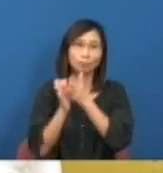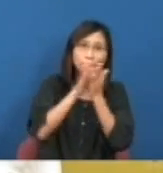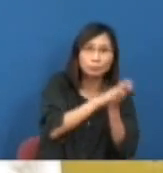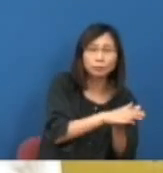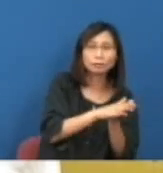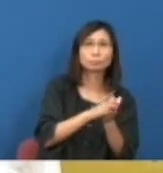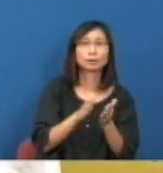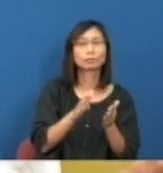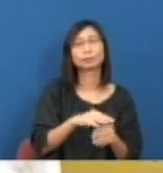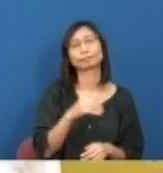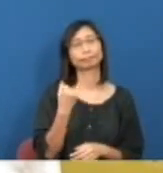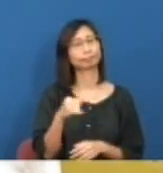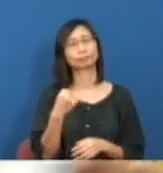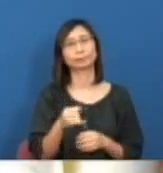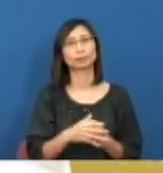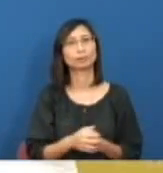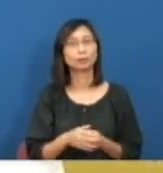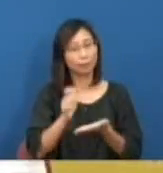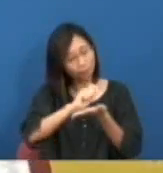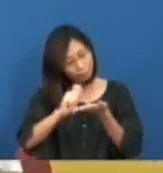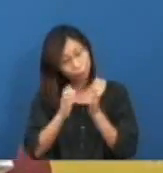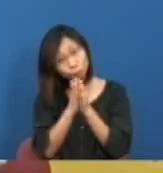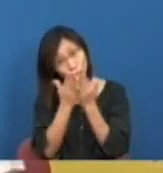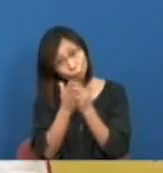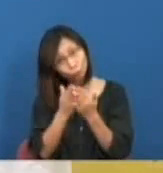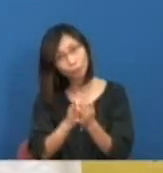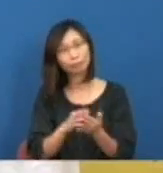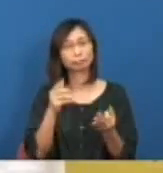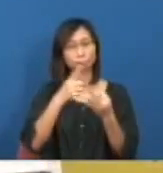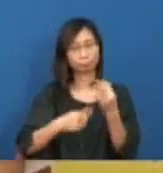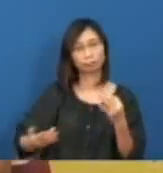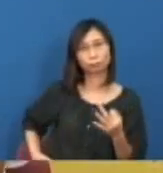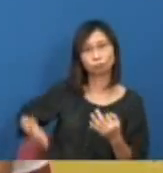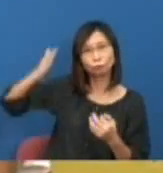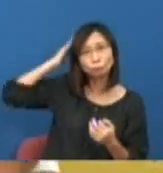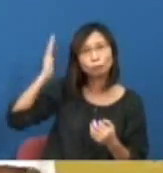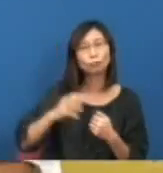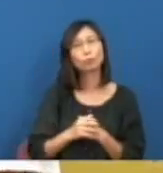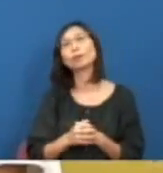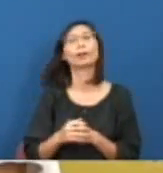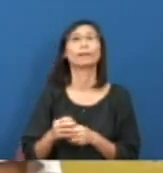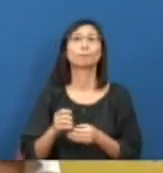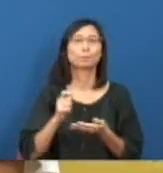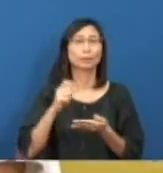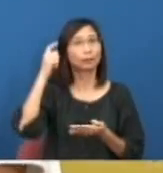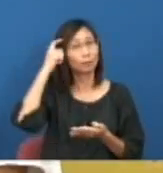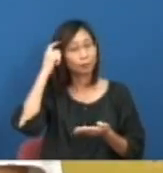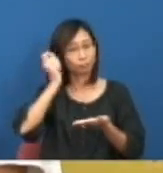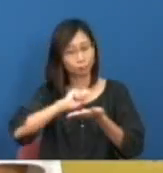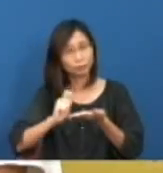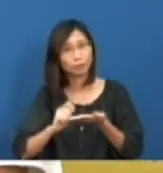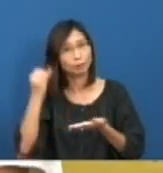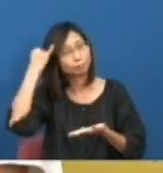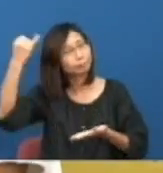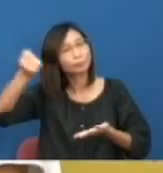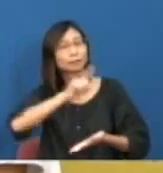當然呢本嘢係司徒華知道，即係佢 起意去寫呢本嘢嘅時候咧，佢唔知道有癌症，佢已經